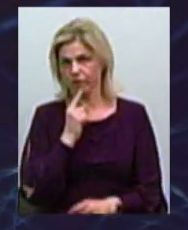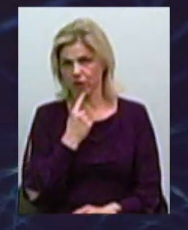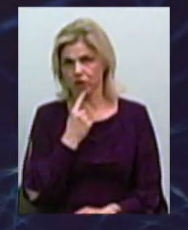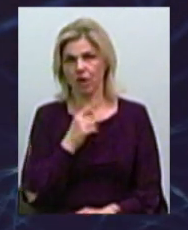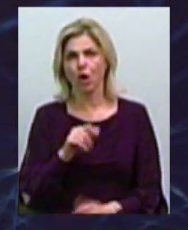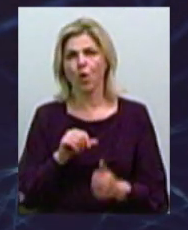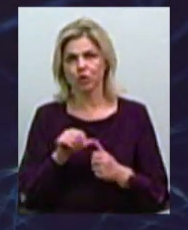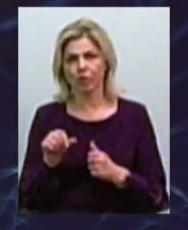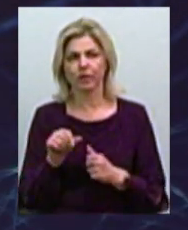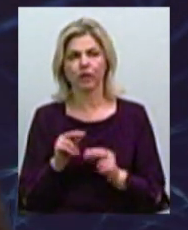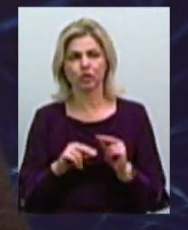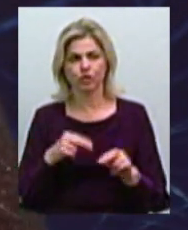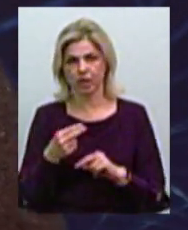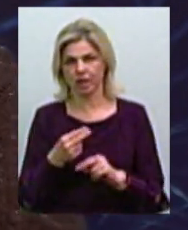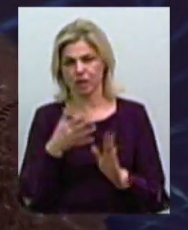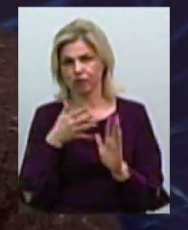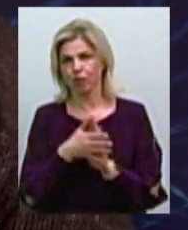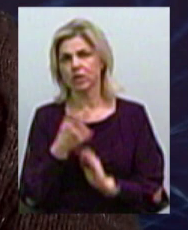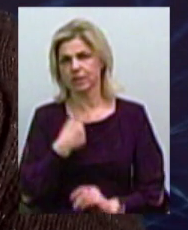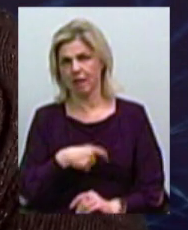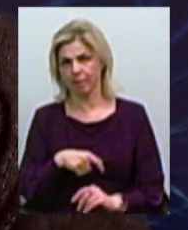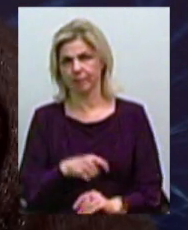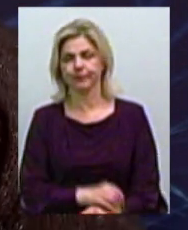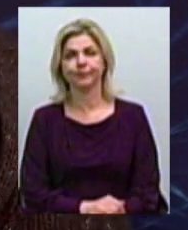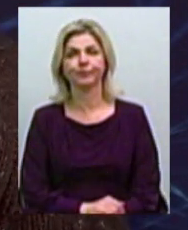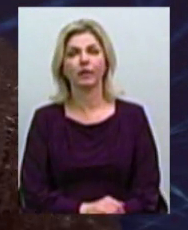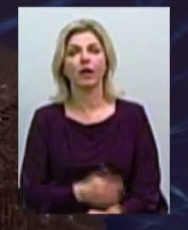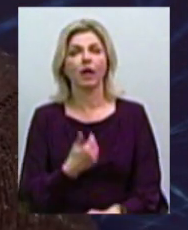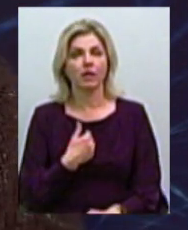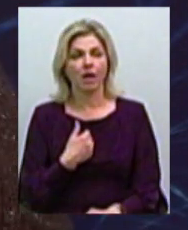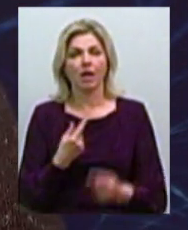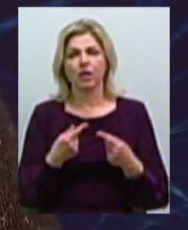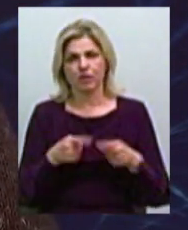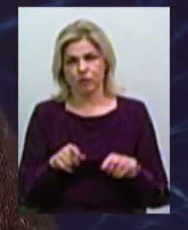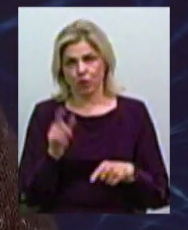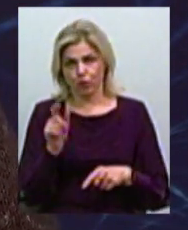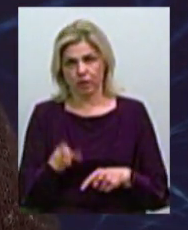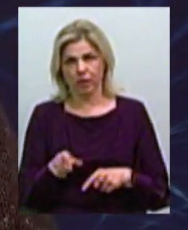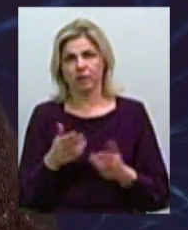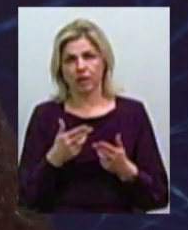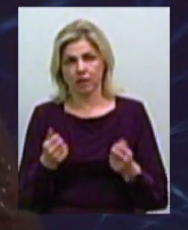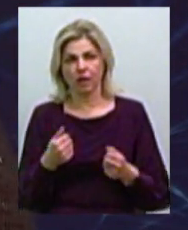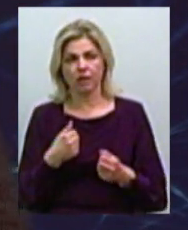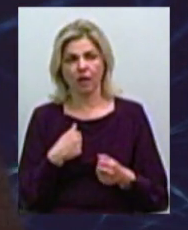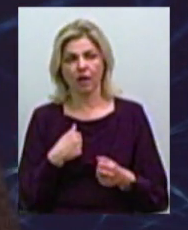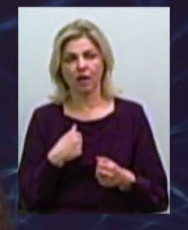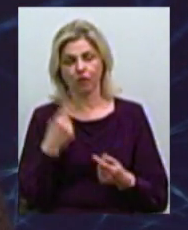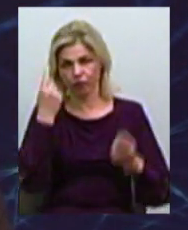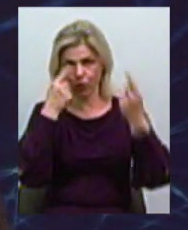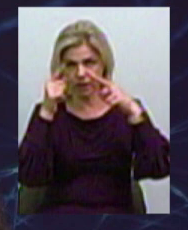коли ти через себе це пропускаєш. Ну, я, напевно, інша людина, так, більш емоційна людина,